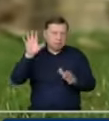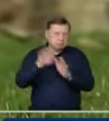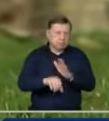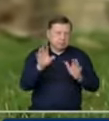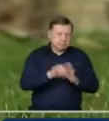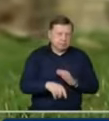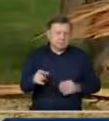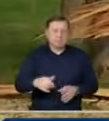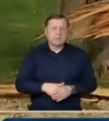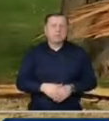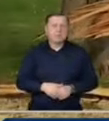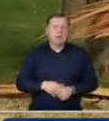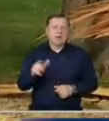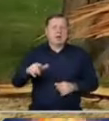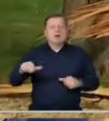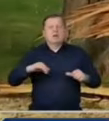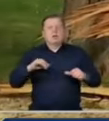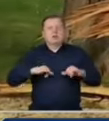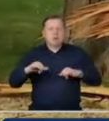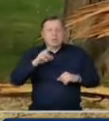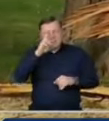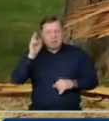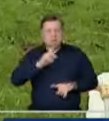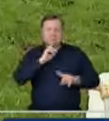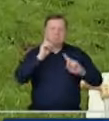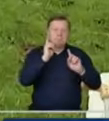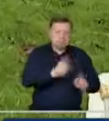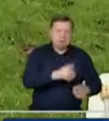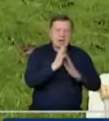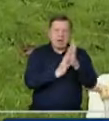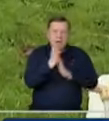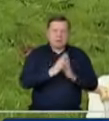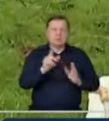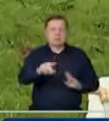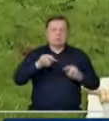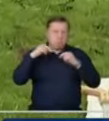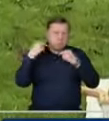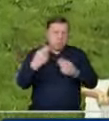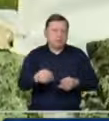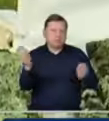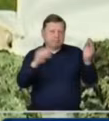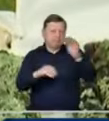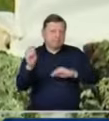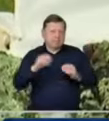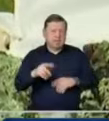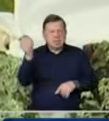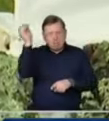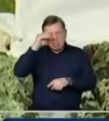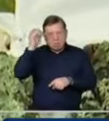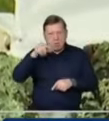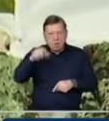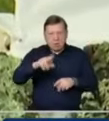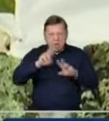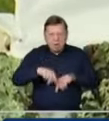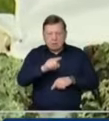początek XX wieku. Władze Madrytu zleciły Instytutowi Dendrologii i Leśnictwa rekonstrukcję najcenniejszych okazów. Naukowcy, wykorzystując